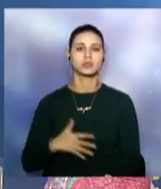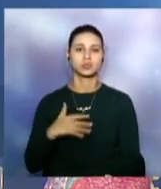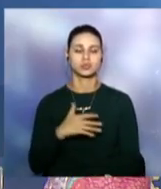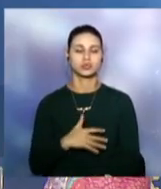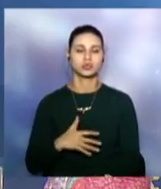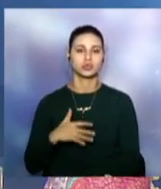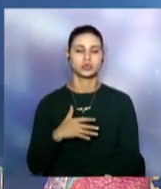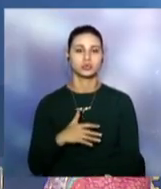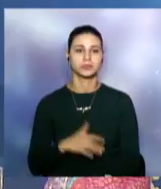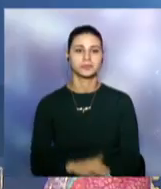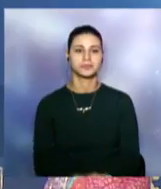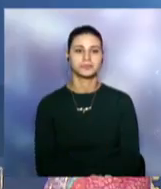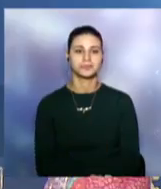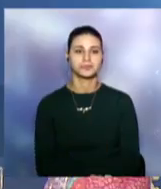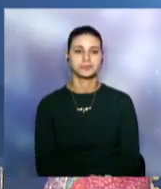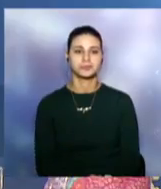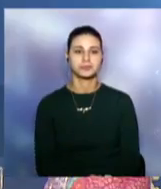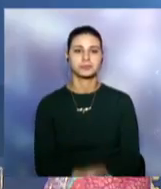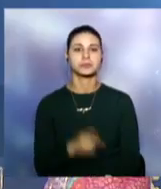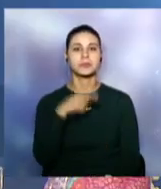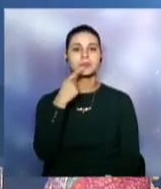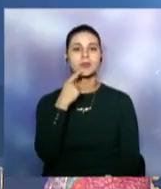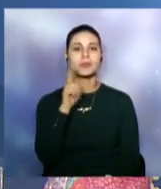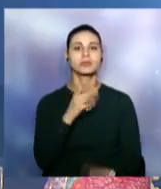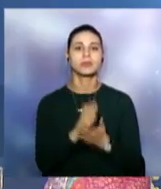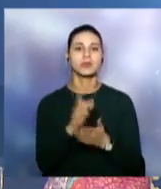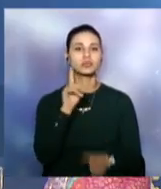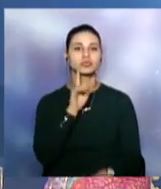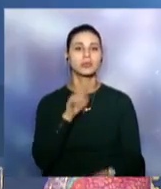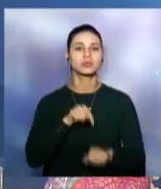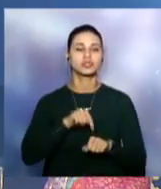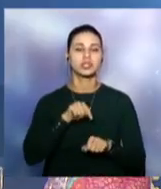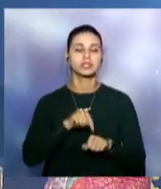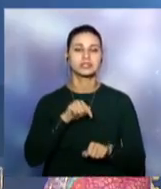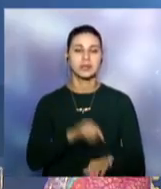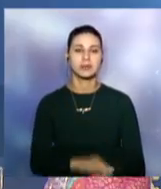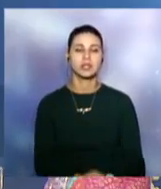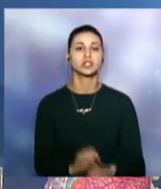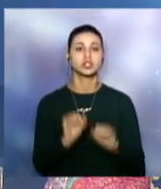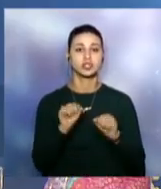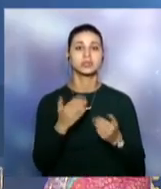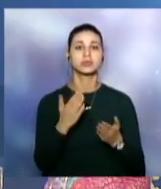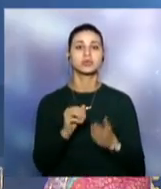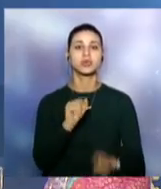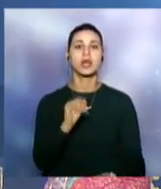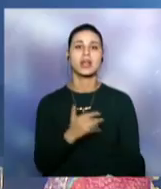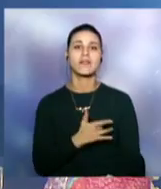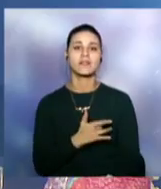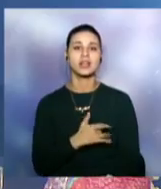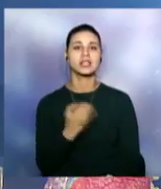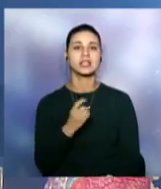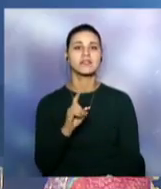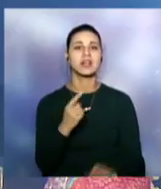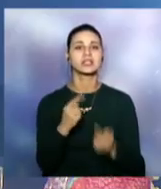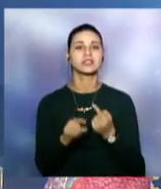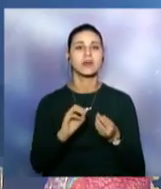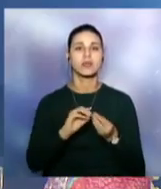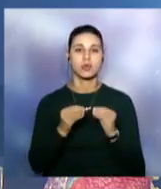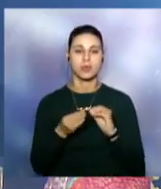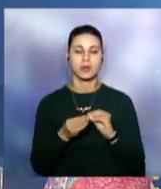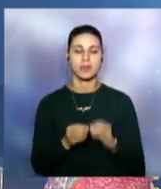ღრუს მიდამოში, ამბობს, რომ აქვს უსიამოვნო შეგრძნება. შეიძლება თუ არა ვივარაუდოთ კიდევ რაღაც სხვა